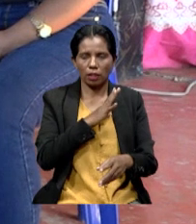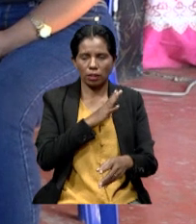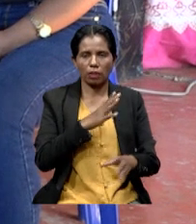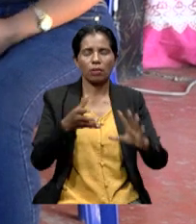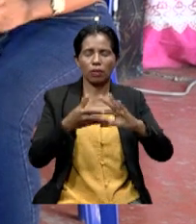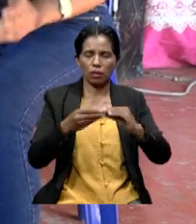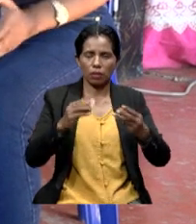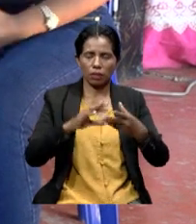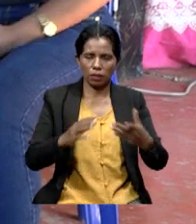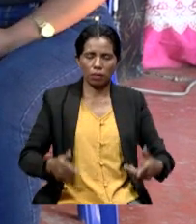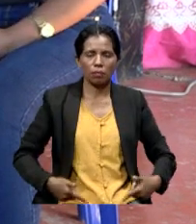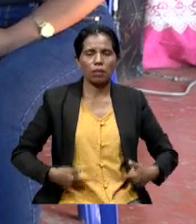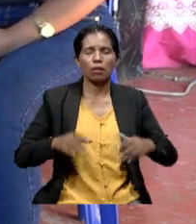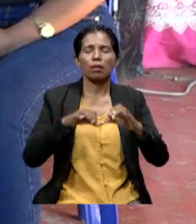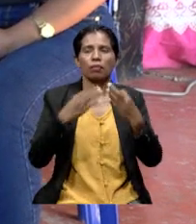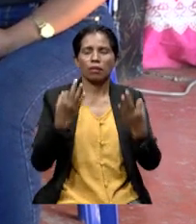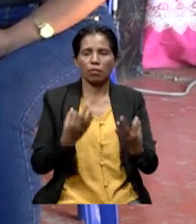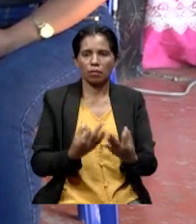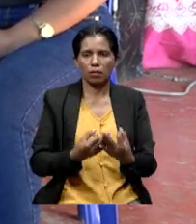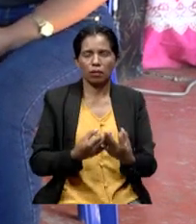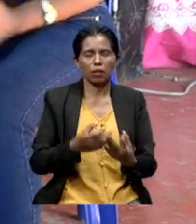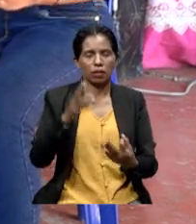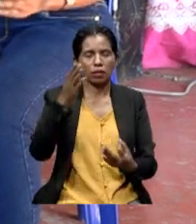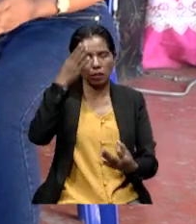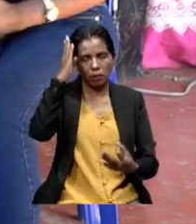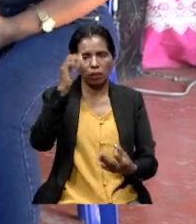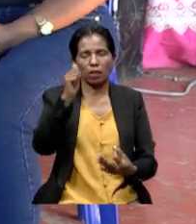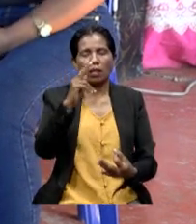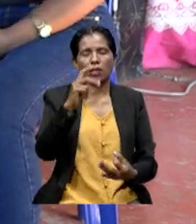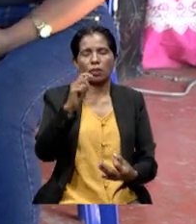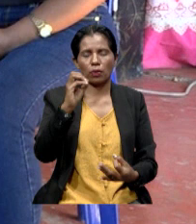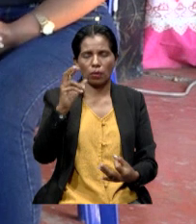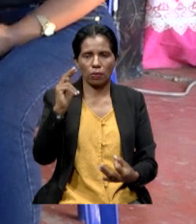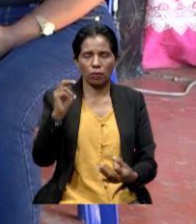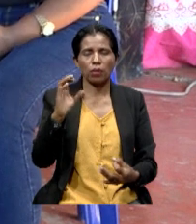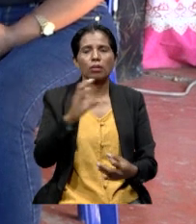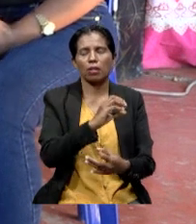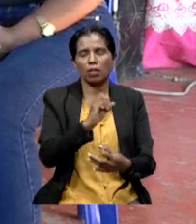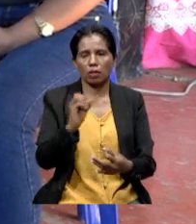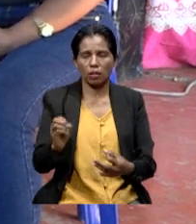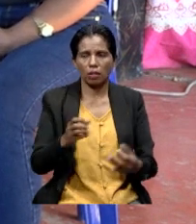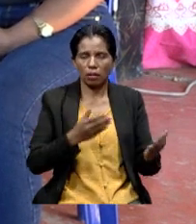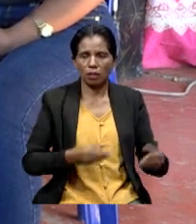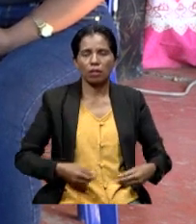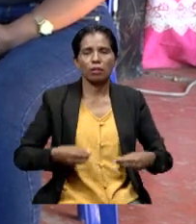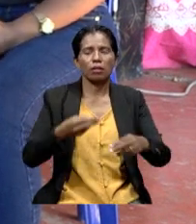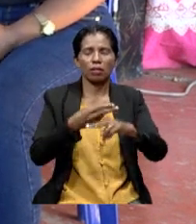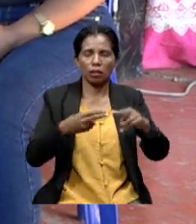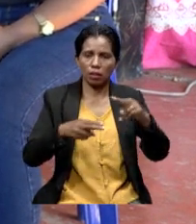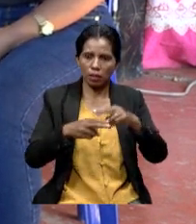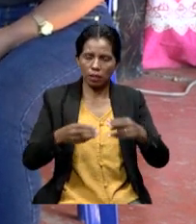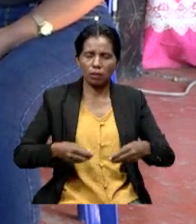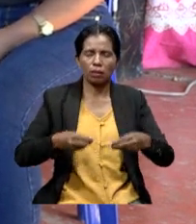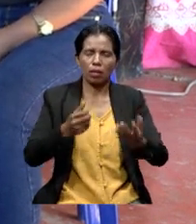história Morris nebe família Sr. Antônio Rassoro, iha limak mong balo, bele lono netik limak maus pa